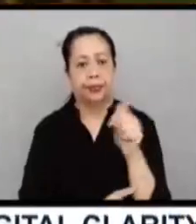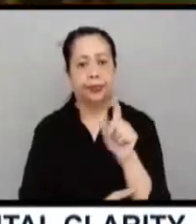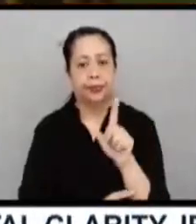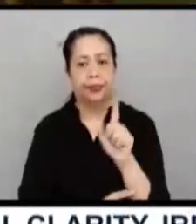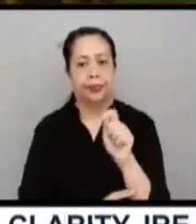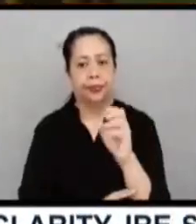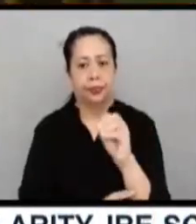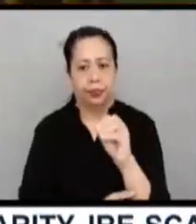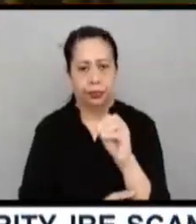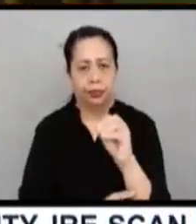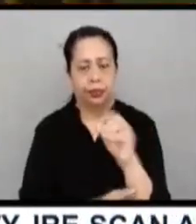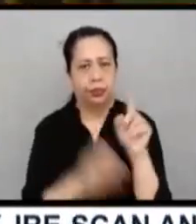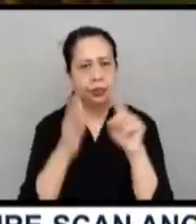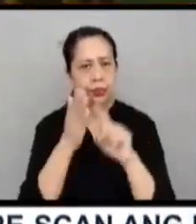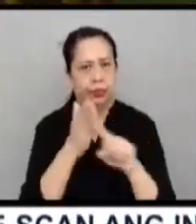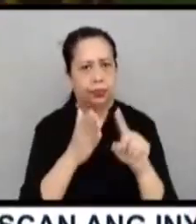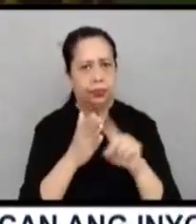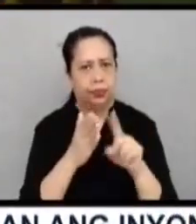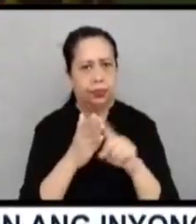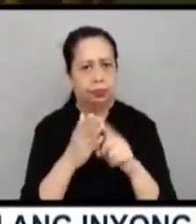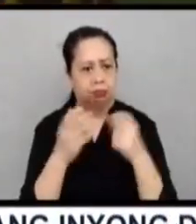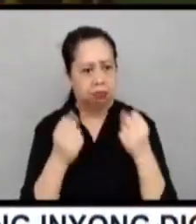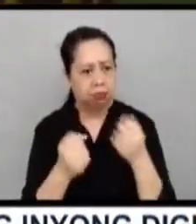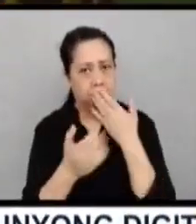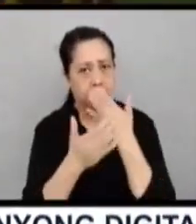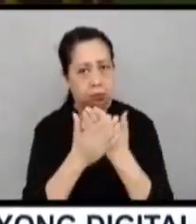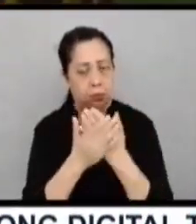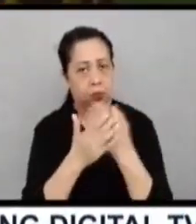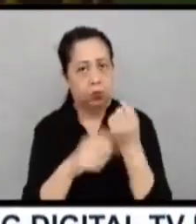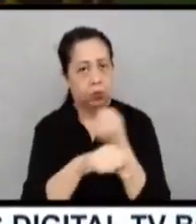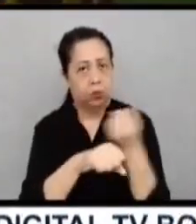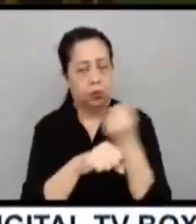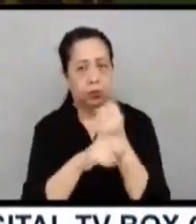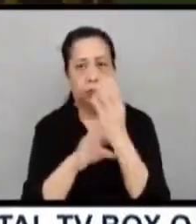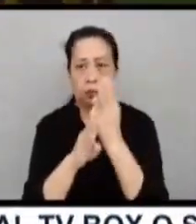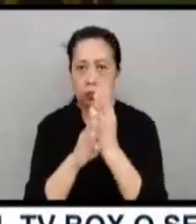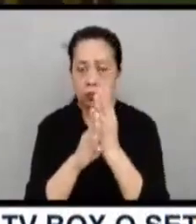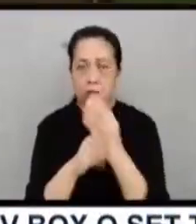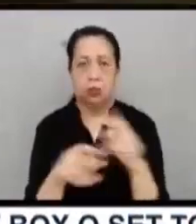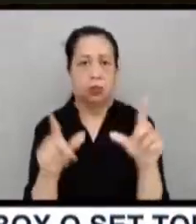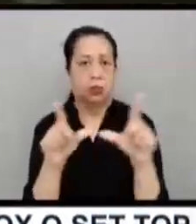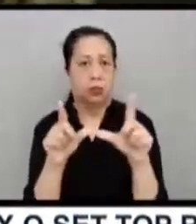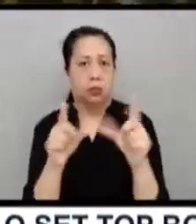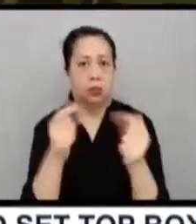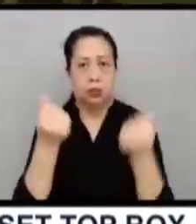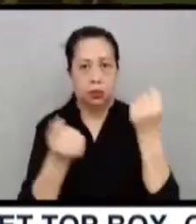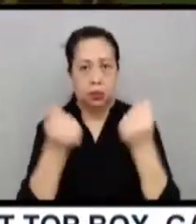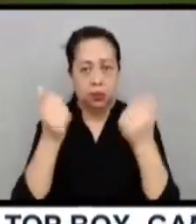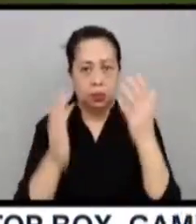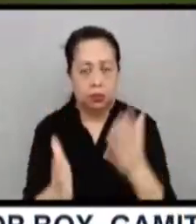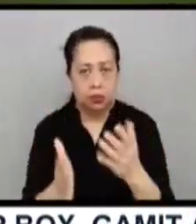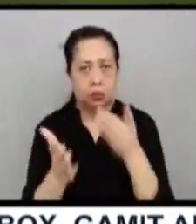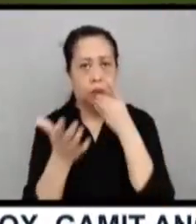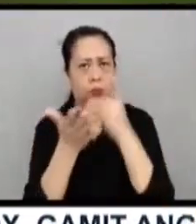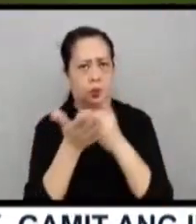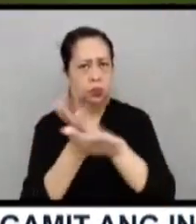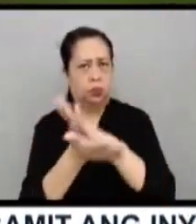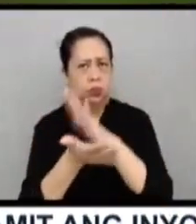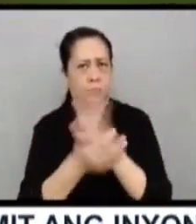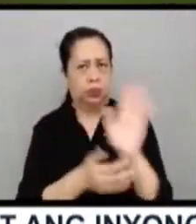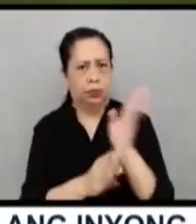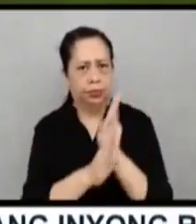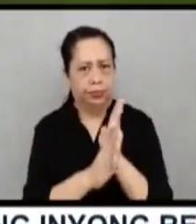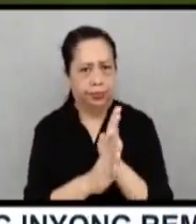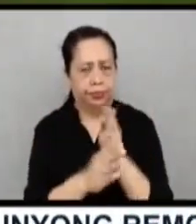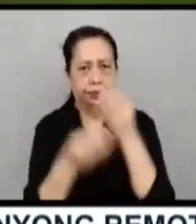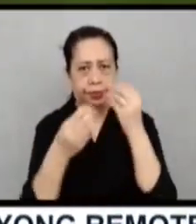nakausap, chinek nila ang roadworthiness ng bus, mga lisensya ng driver at mga dokumento ng bus. Nagbigay din sila ng paalala